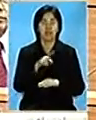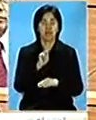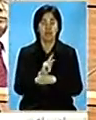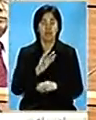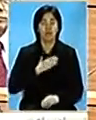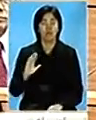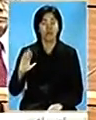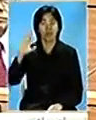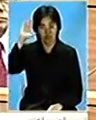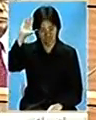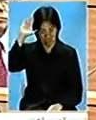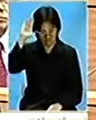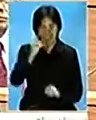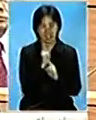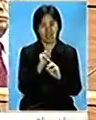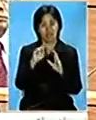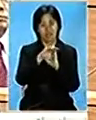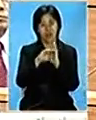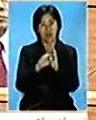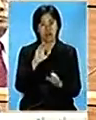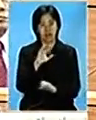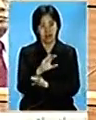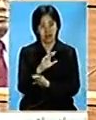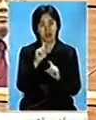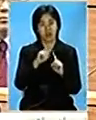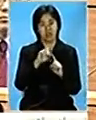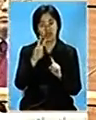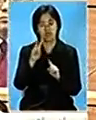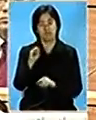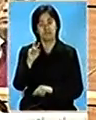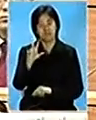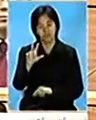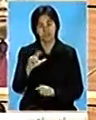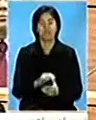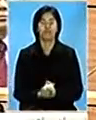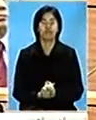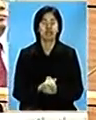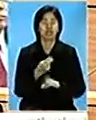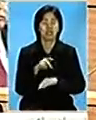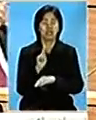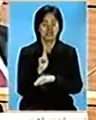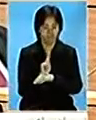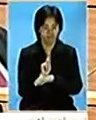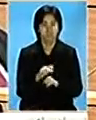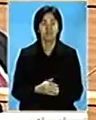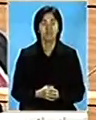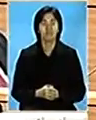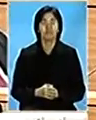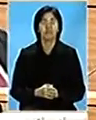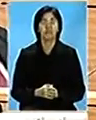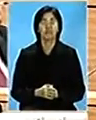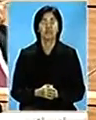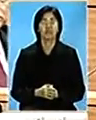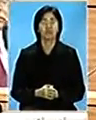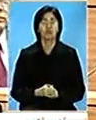งผู้อภิปรายตามข้อบังคับข้อที่63นะครับท่านประธานครับถึงท่